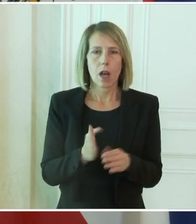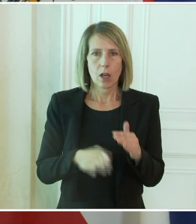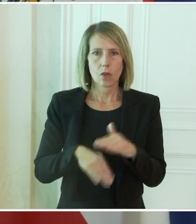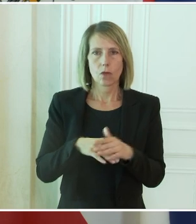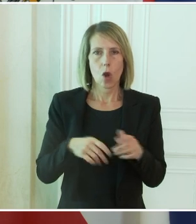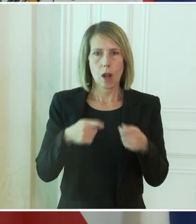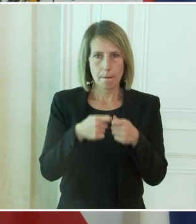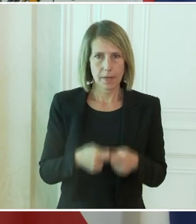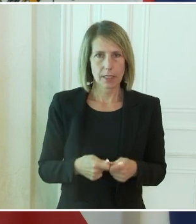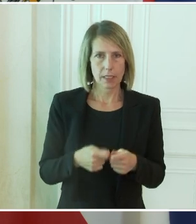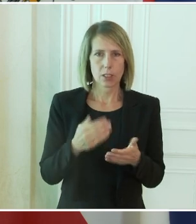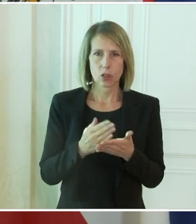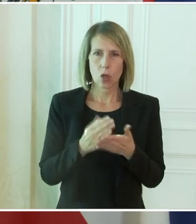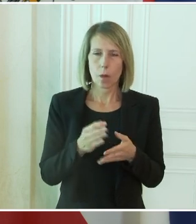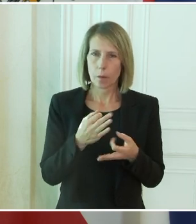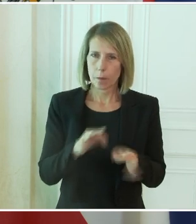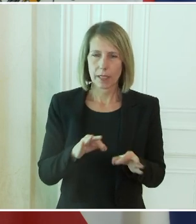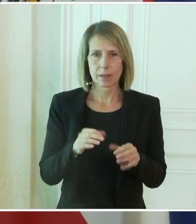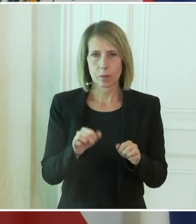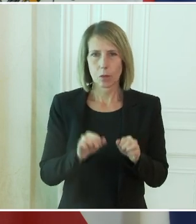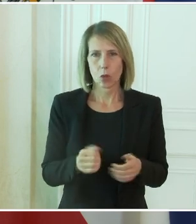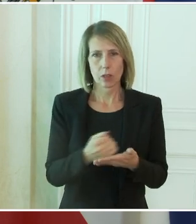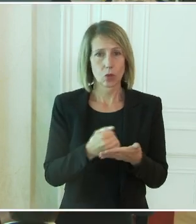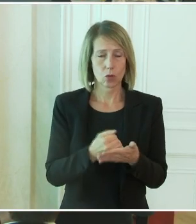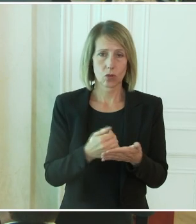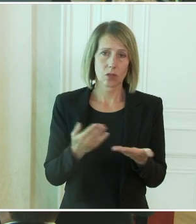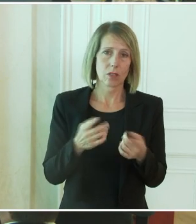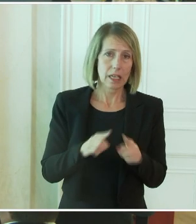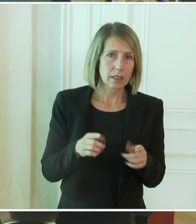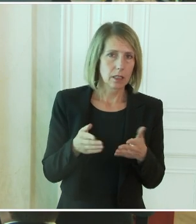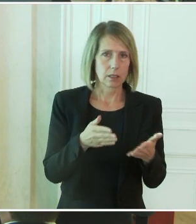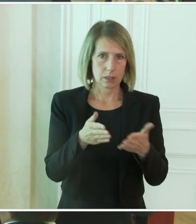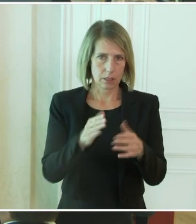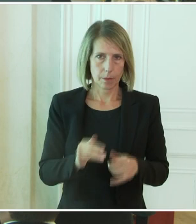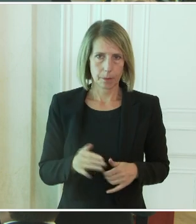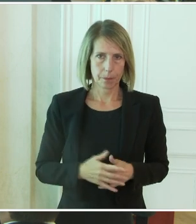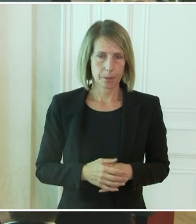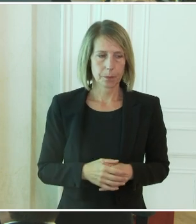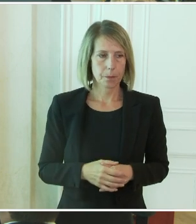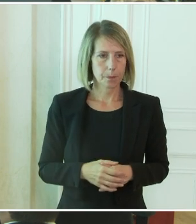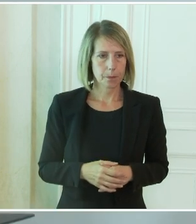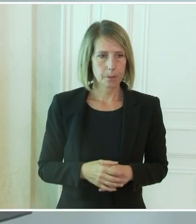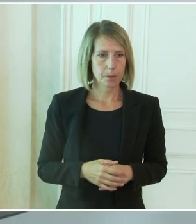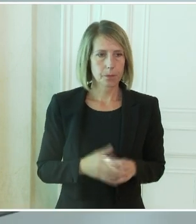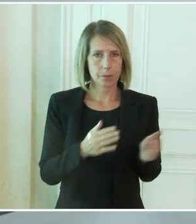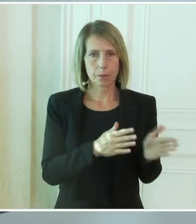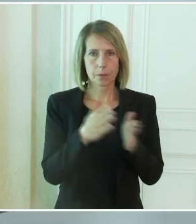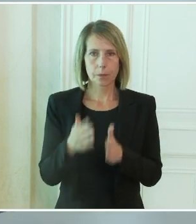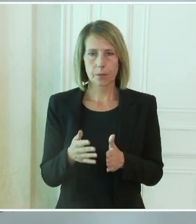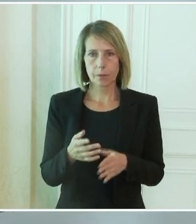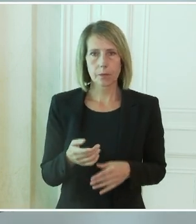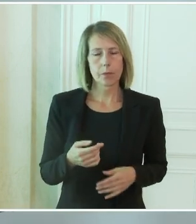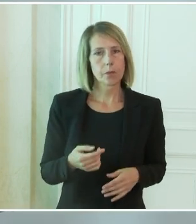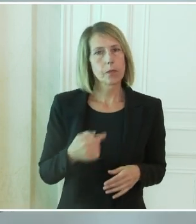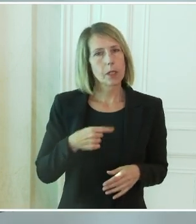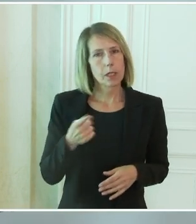Vollmitgliedschaft bestmöglich zu nutzen. Ich werde auch sehr